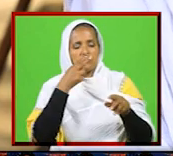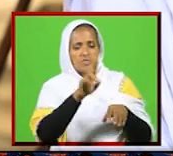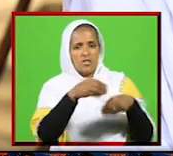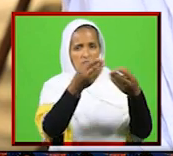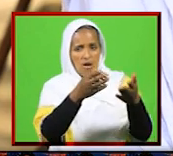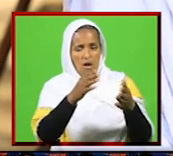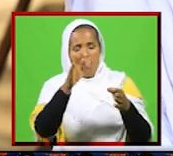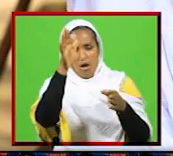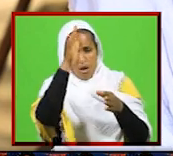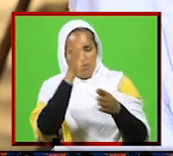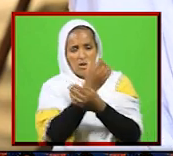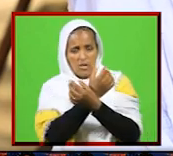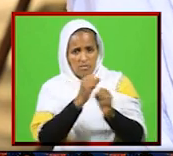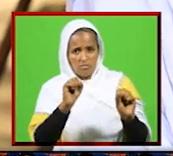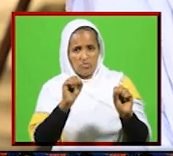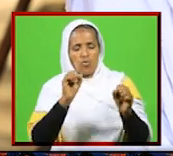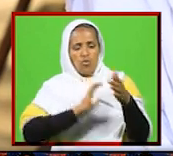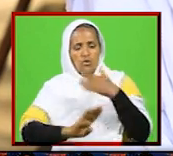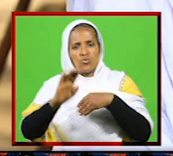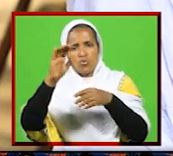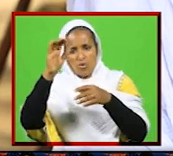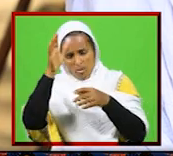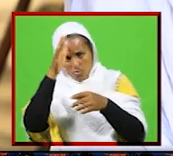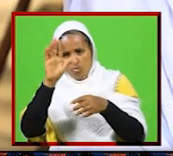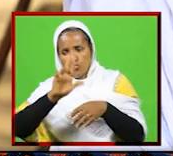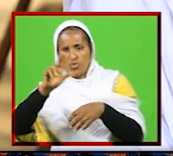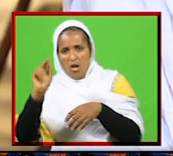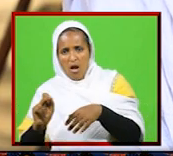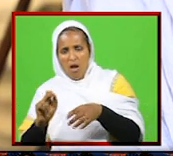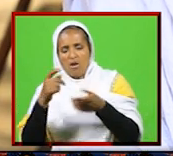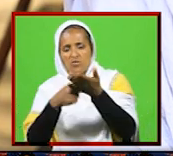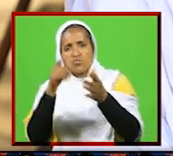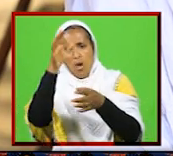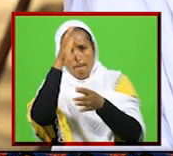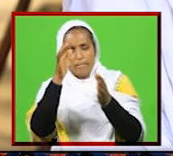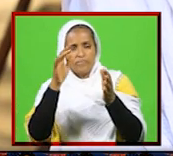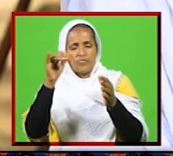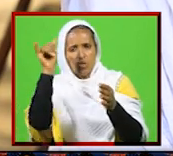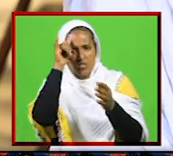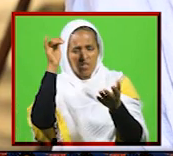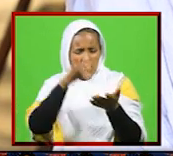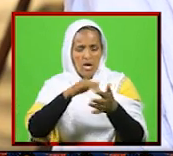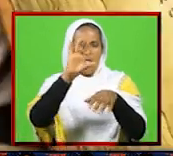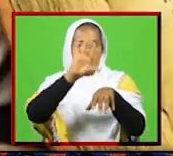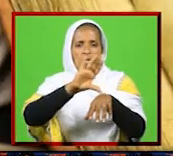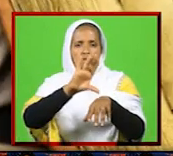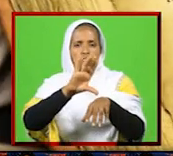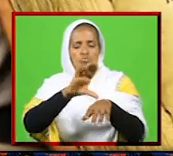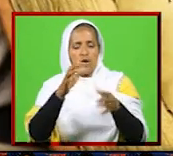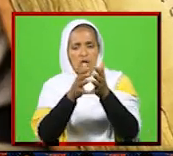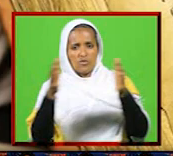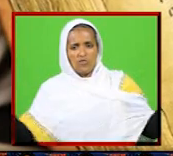መድን ዘዚያ ይልና አባ ገብረ መድን ዘዚያ ወለዶ ለአባ ዮሐንስ ዘጉዲያ እሳቸው አባ ዮሐንስ